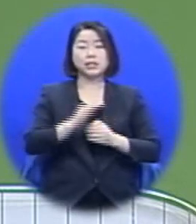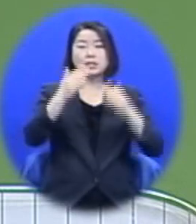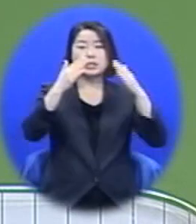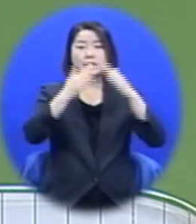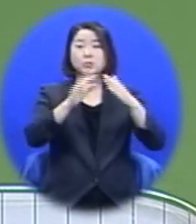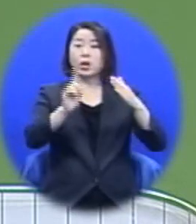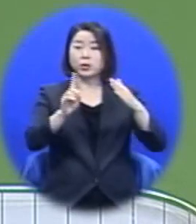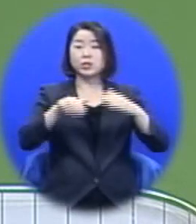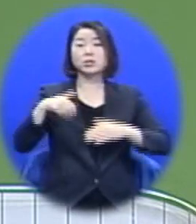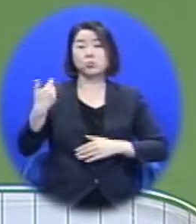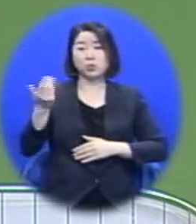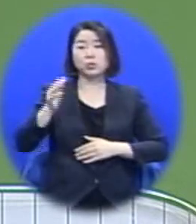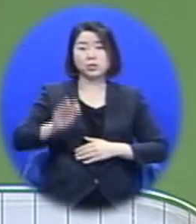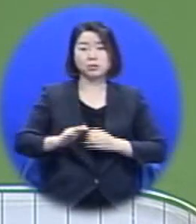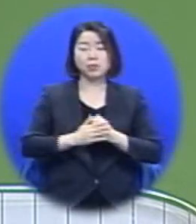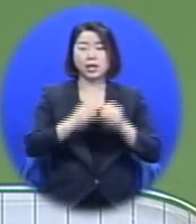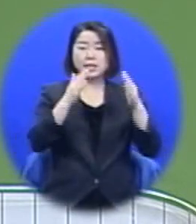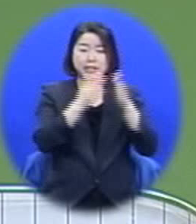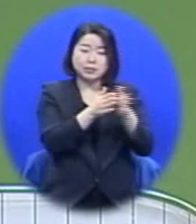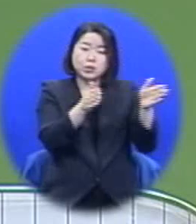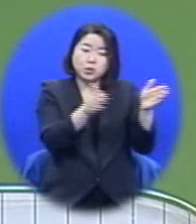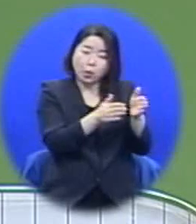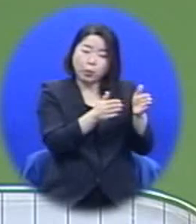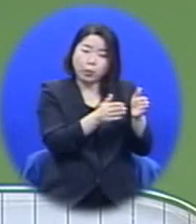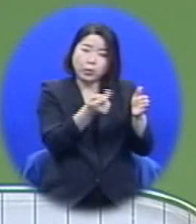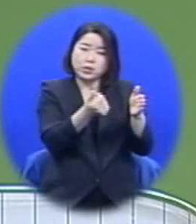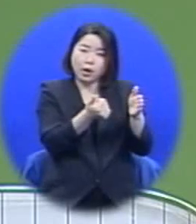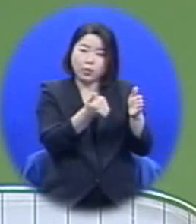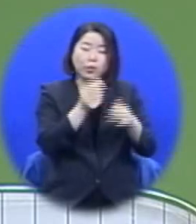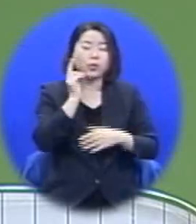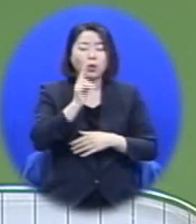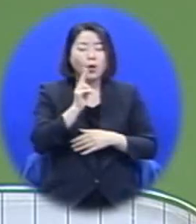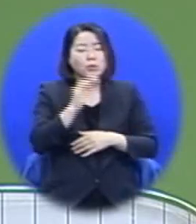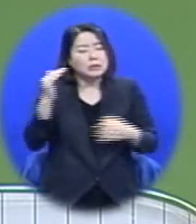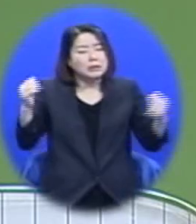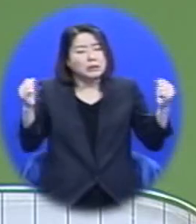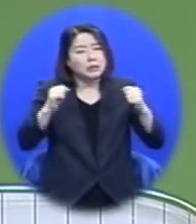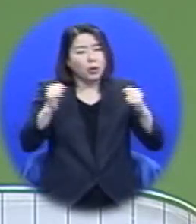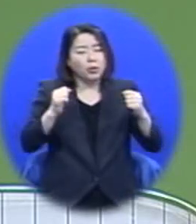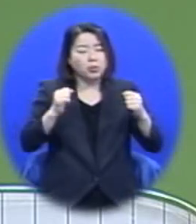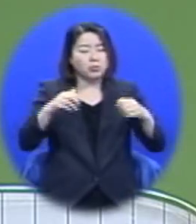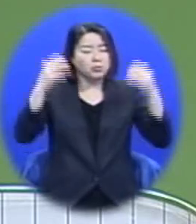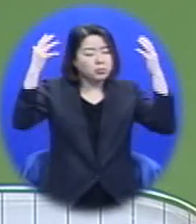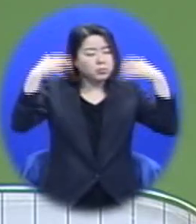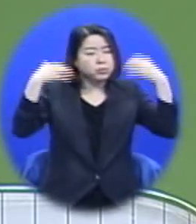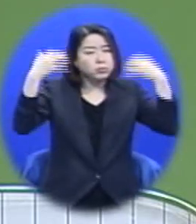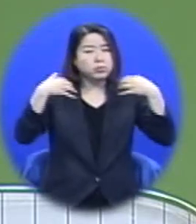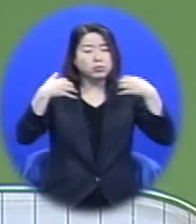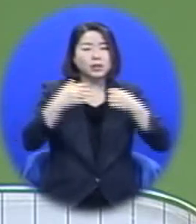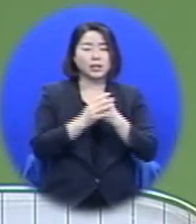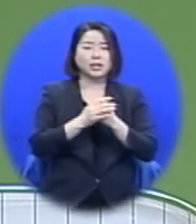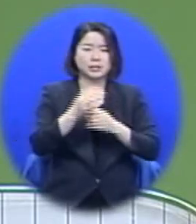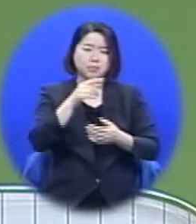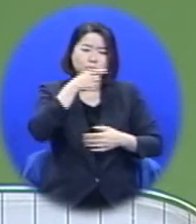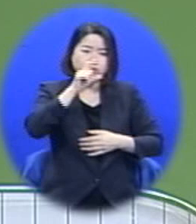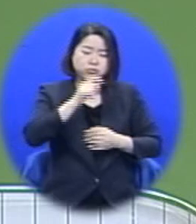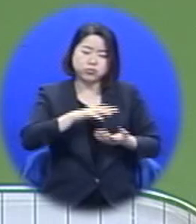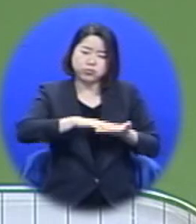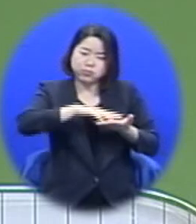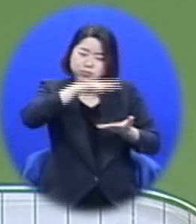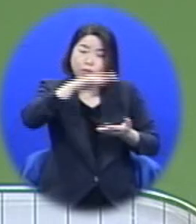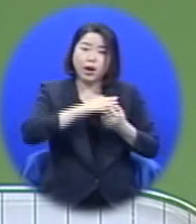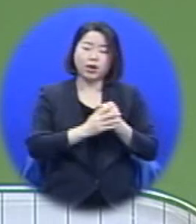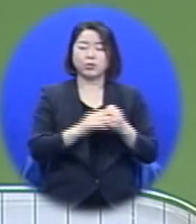어떤지 모르겠지만 집이 좁고 작고 무 너무 무덥고 너무 습기도 차고 살기도 너무 불편 하지만